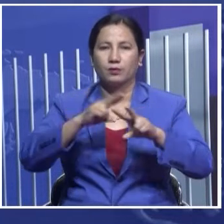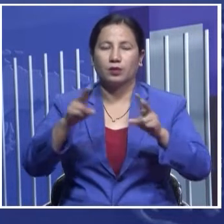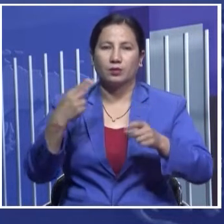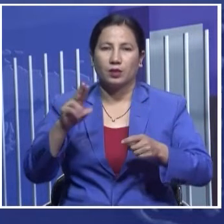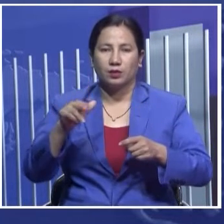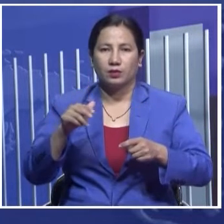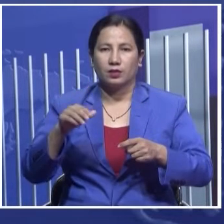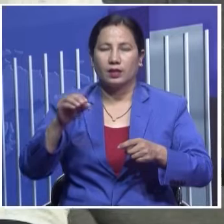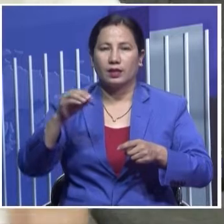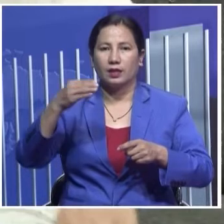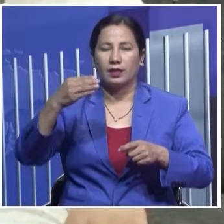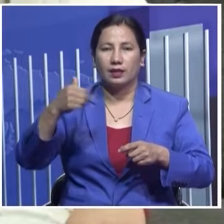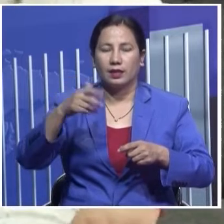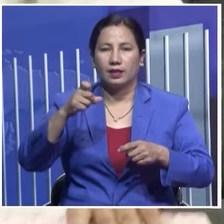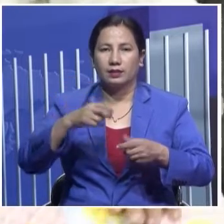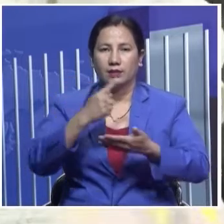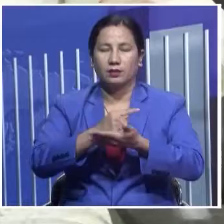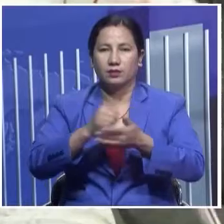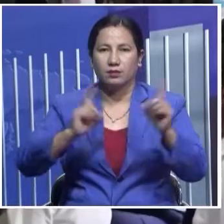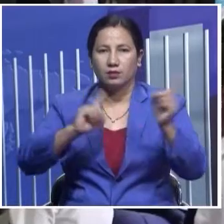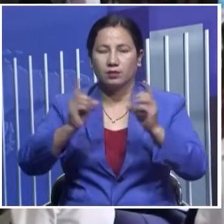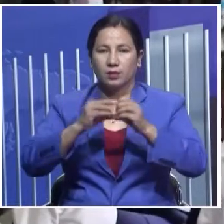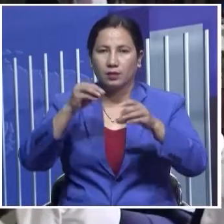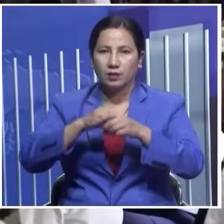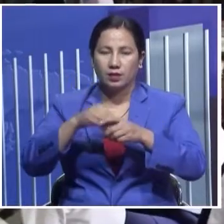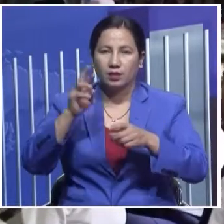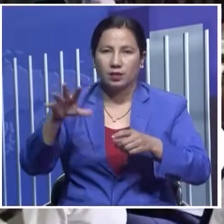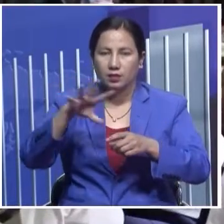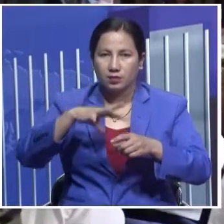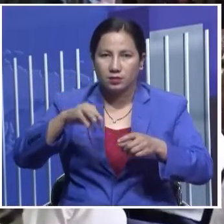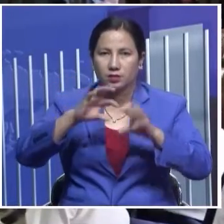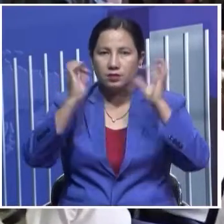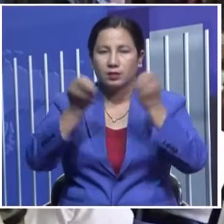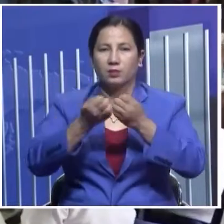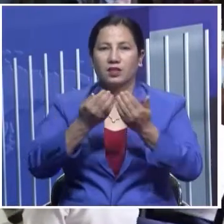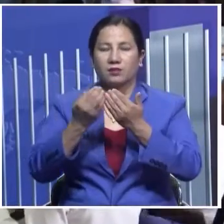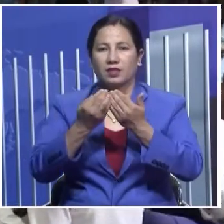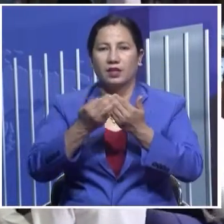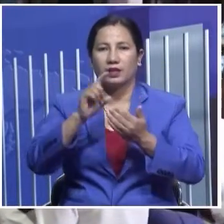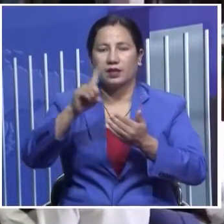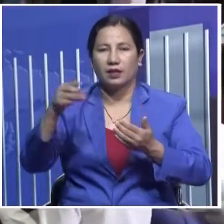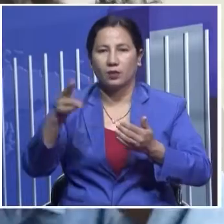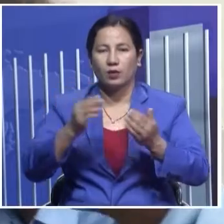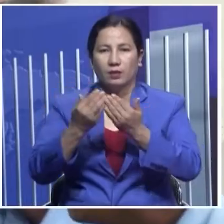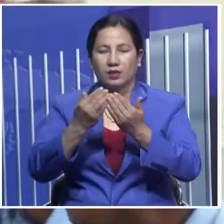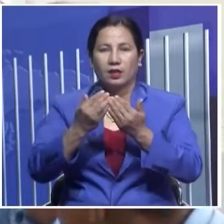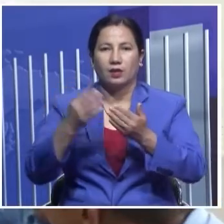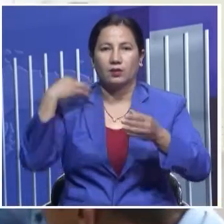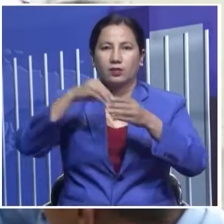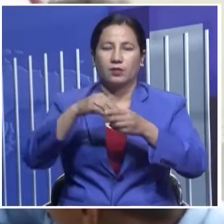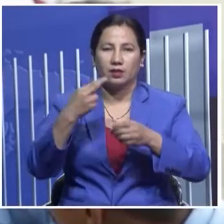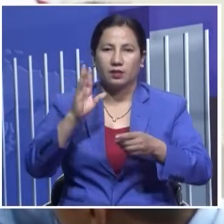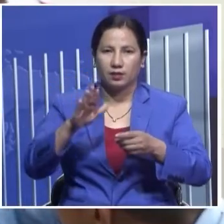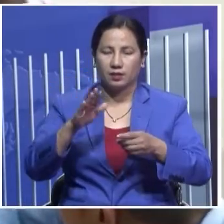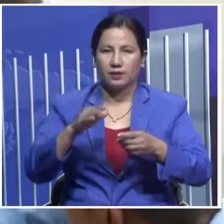छ। हाजिरी जवाब प्रतियोगितामा कपिलवस्तु नगरपालिकाभित्र रहेका सामुदायिक विद्यालयका 11 विद्यालयको सहभागिता रहेको